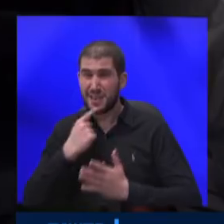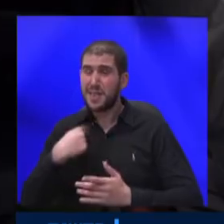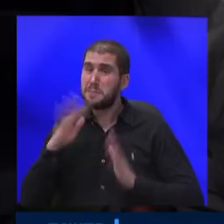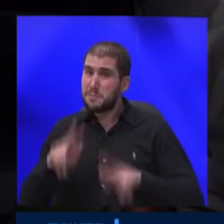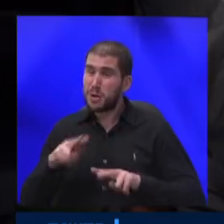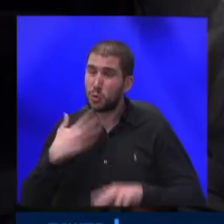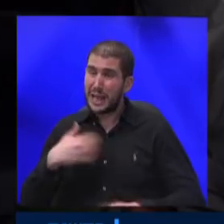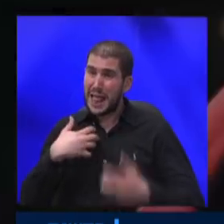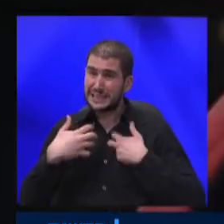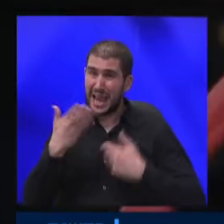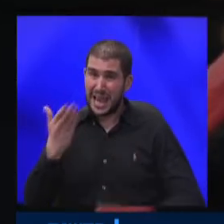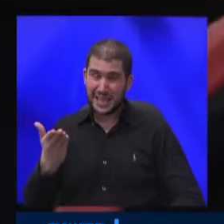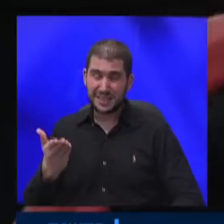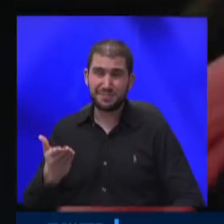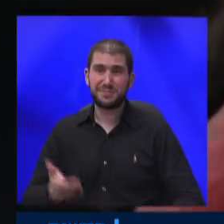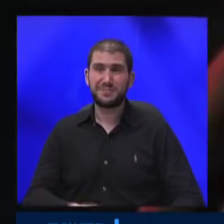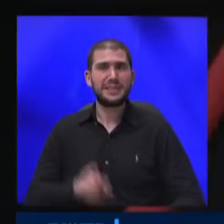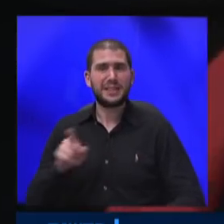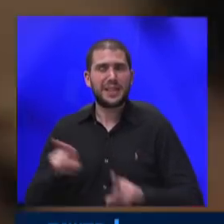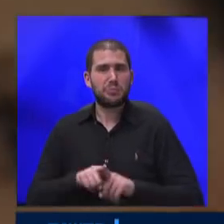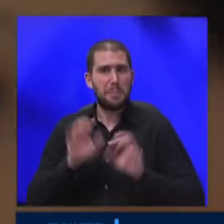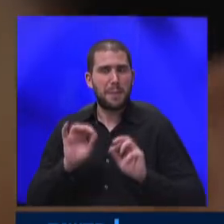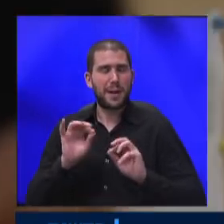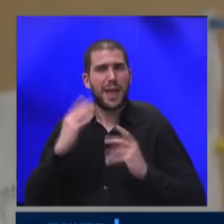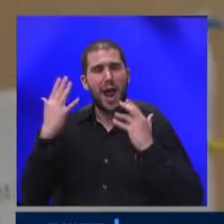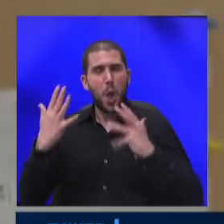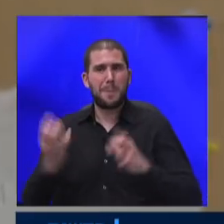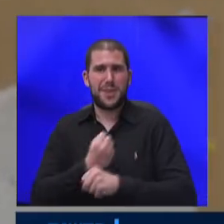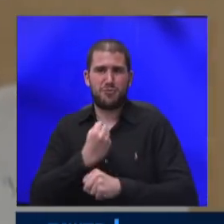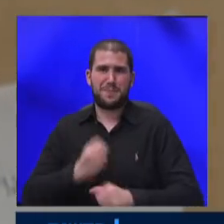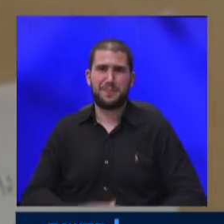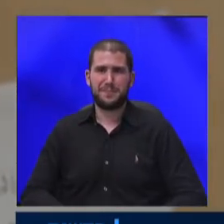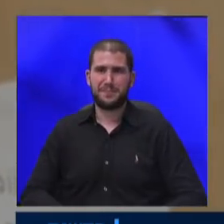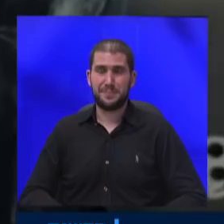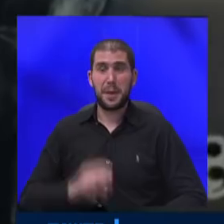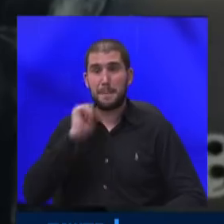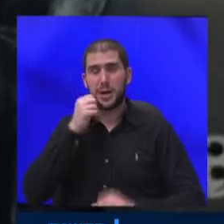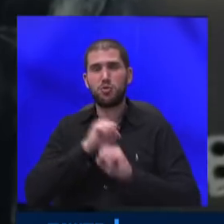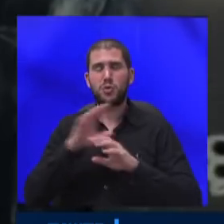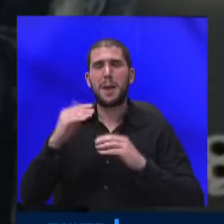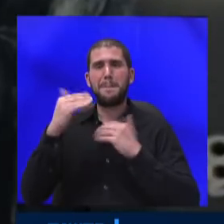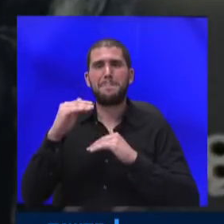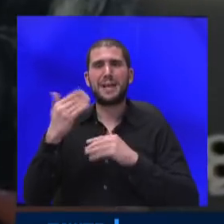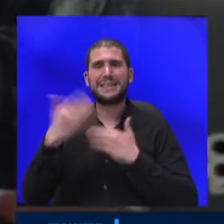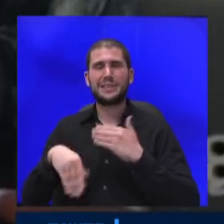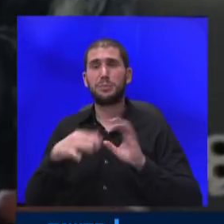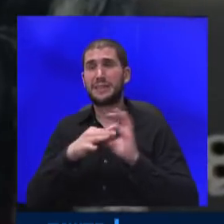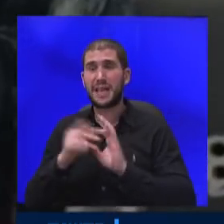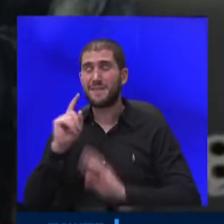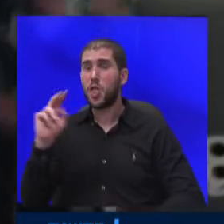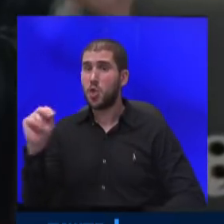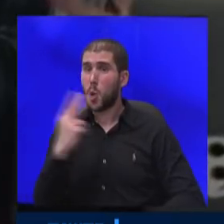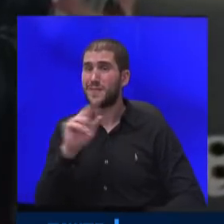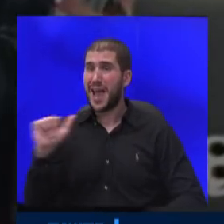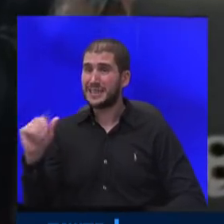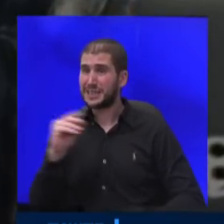רוצה לשחק בזה. זה כאילו, באמת, חלומות שמתגשמים. מחר ישודר פרק הסיום של הסדרה, אבל נועה קולר וארז